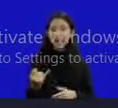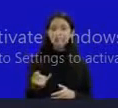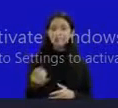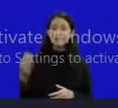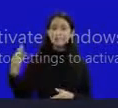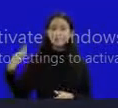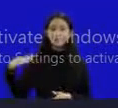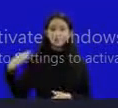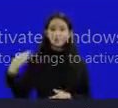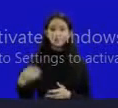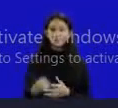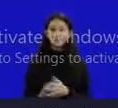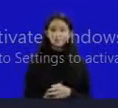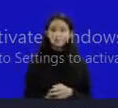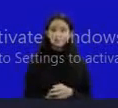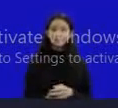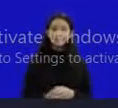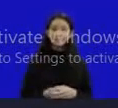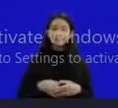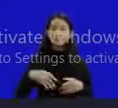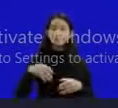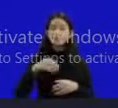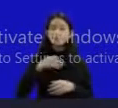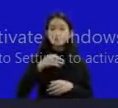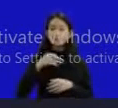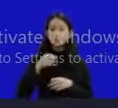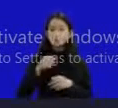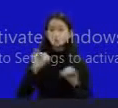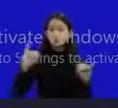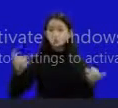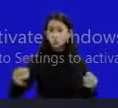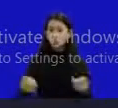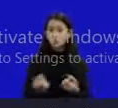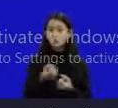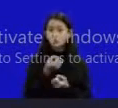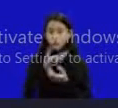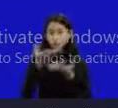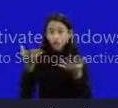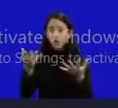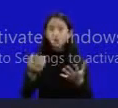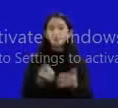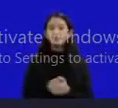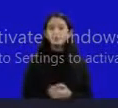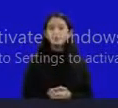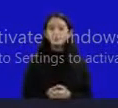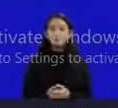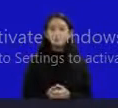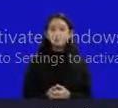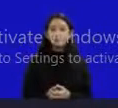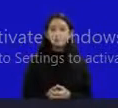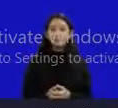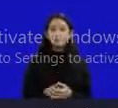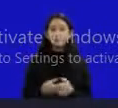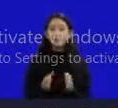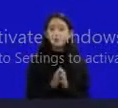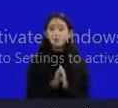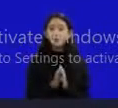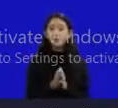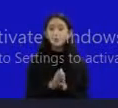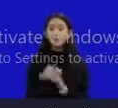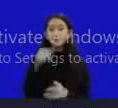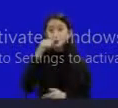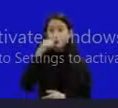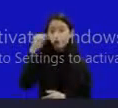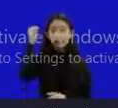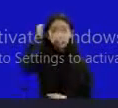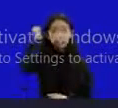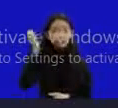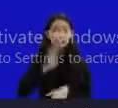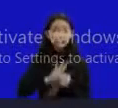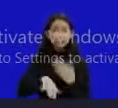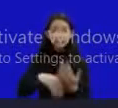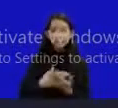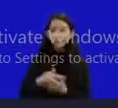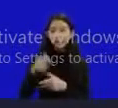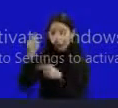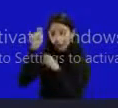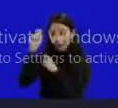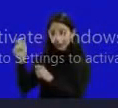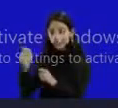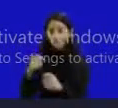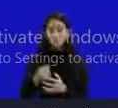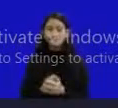jurubicara Satgas penanganan konflik 19 Profesor wiku adisasmito Dan Bapak Ibu yang saya hormati